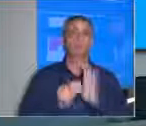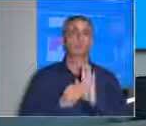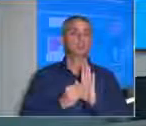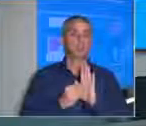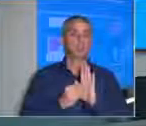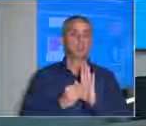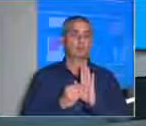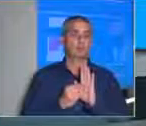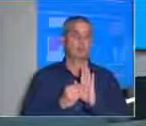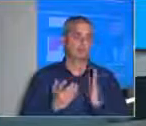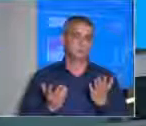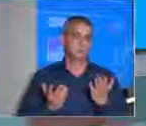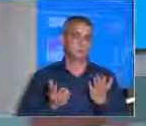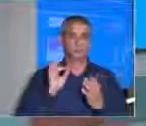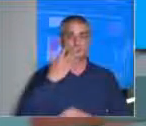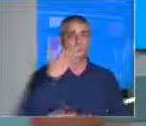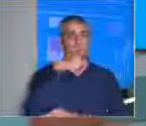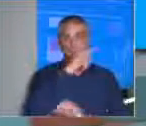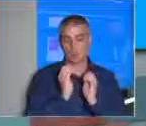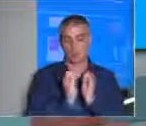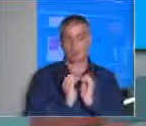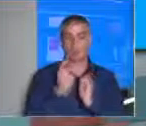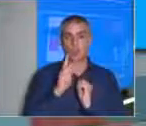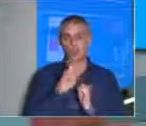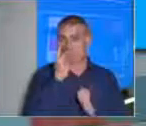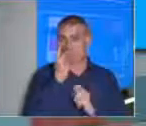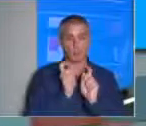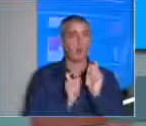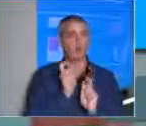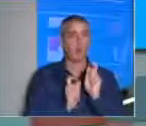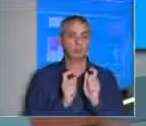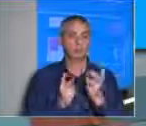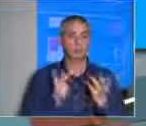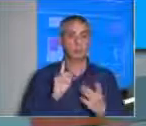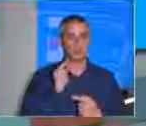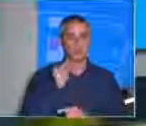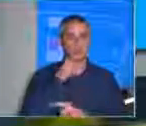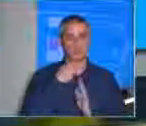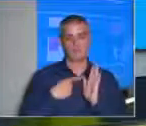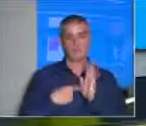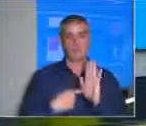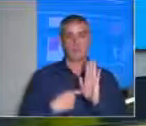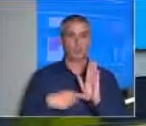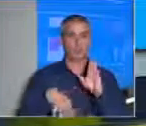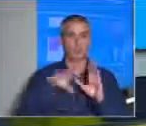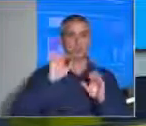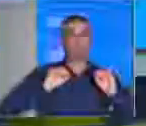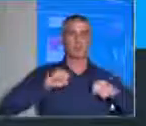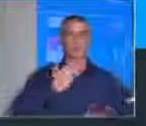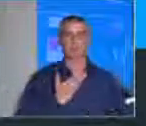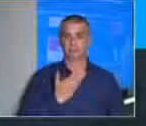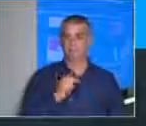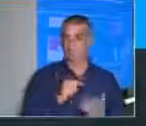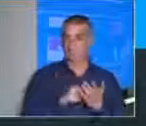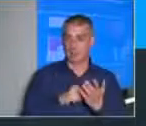צורך של מדינות קטנות יותר מבחינת אוכלוסייה, כן לבוא לידי ביטוי בבחירת הנשיא.